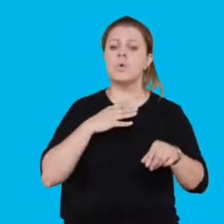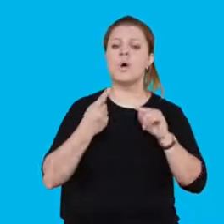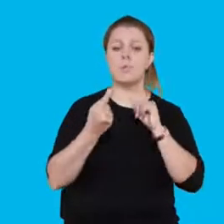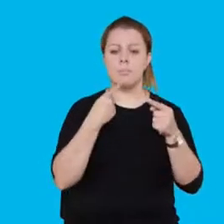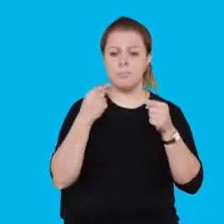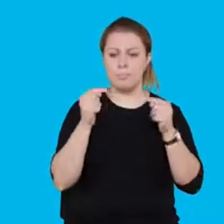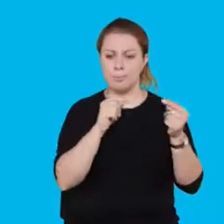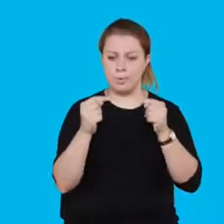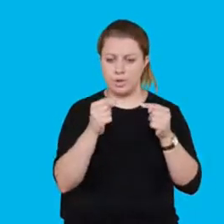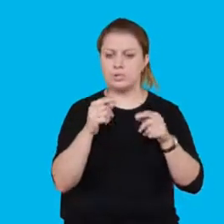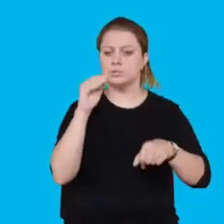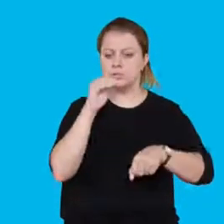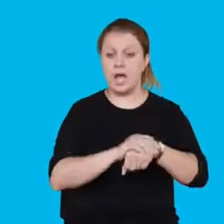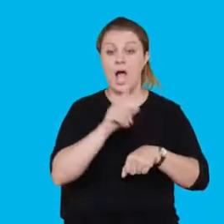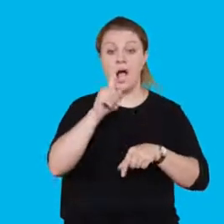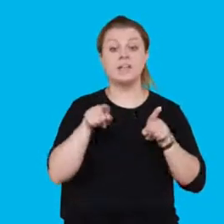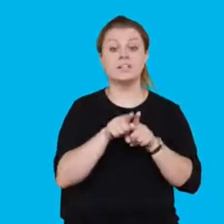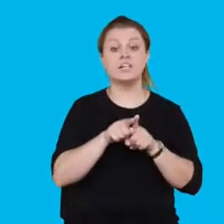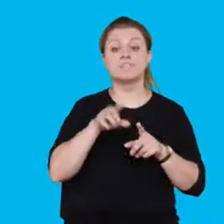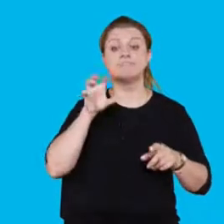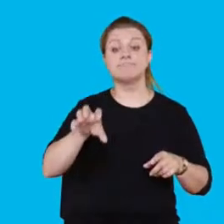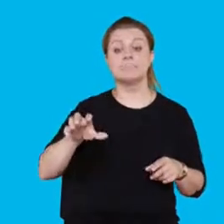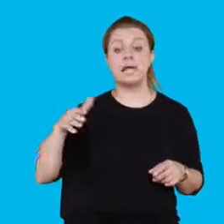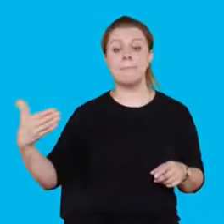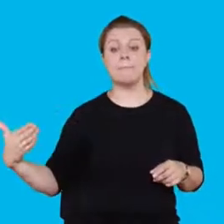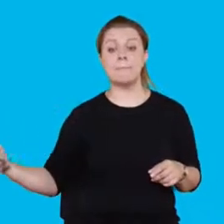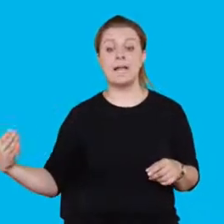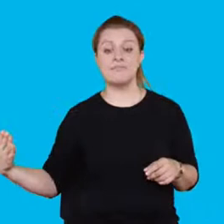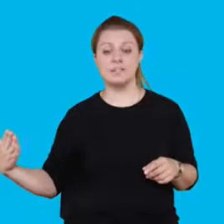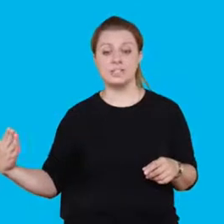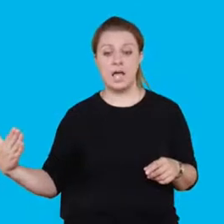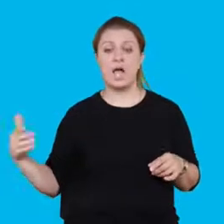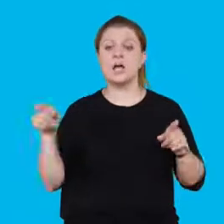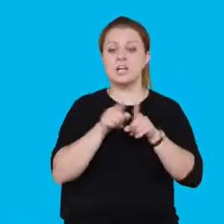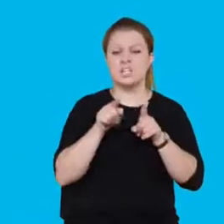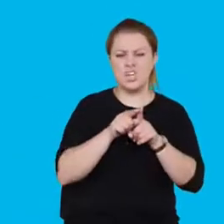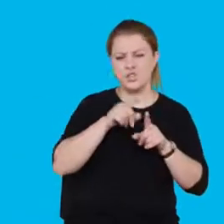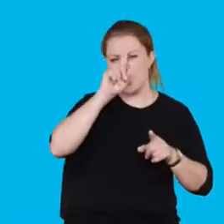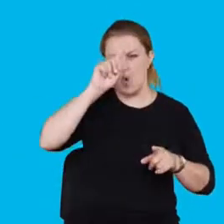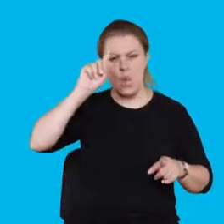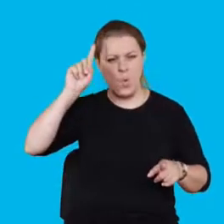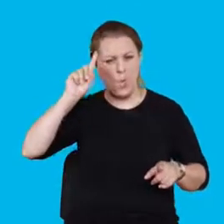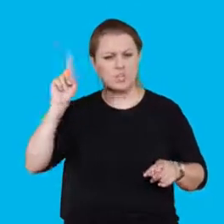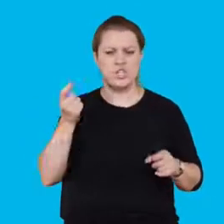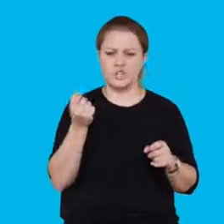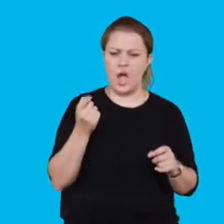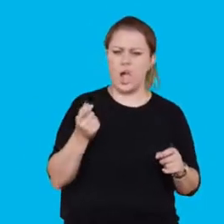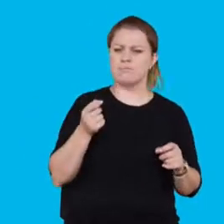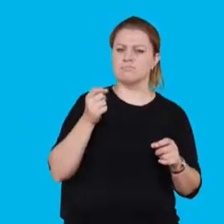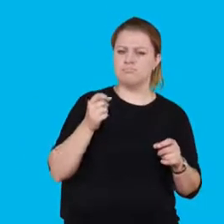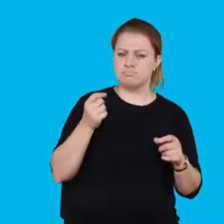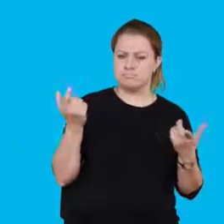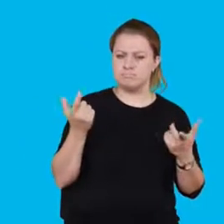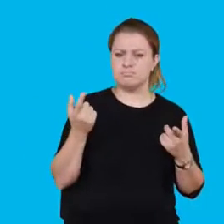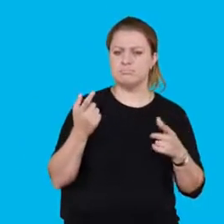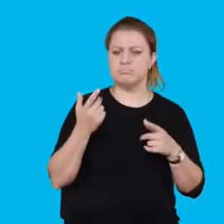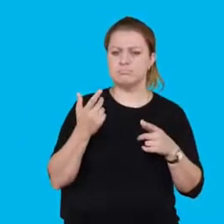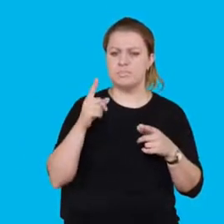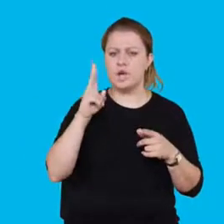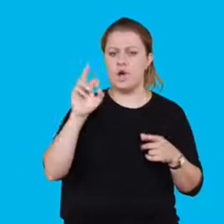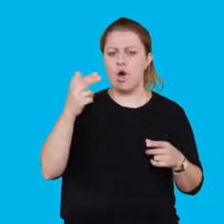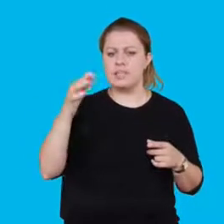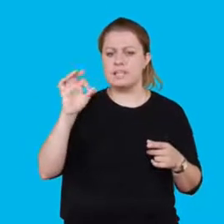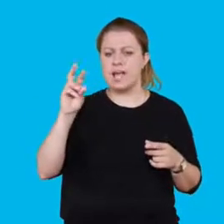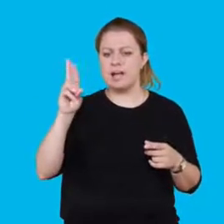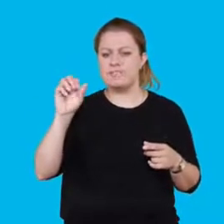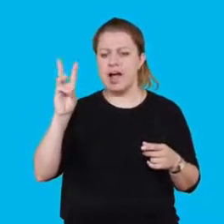ważne, to znaczy ze strony prawicy endeckiej i w gruncie rzeczy konserwatywnej, a także właśnie większości hierarchii kościelnej,